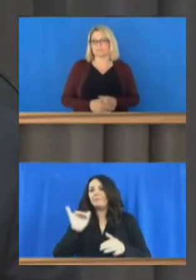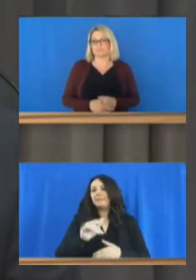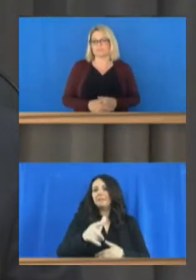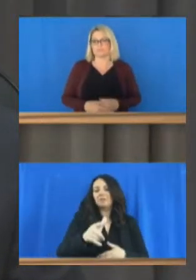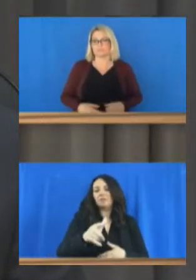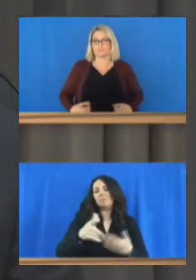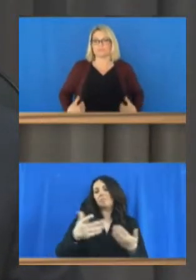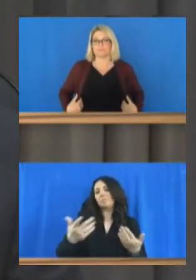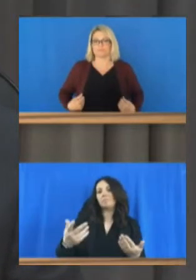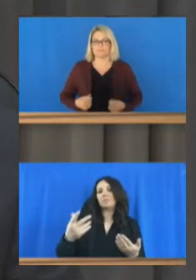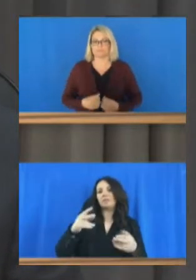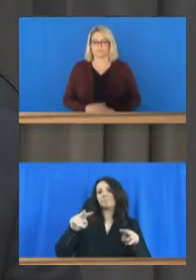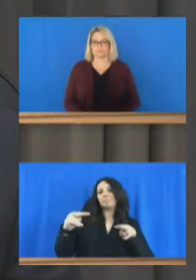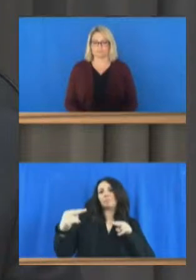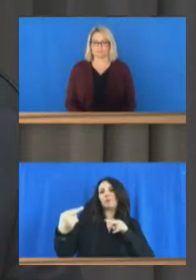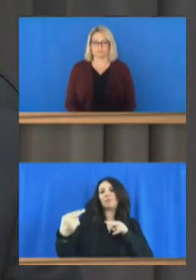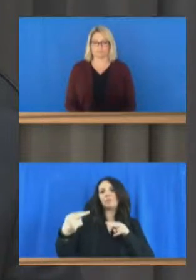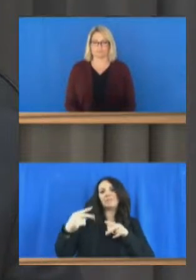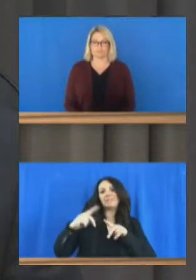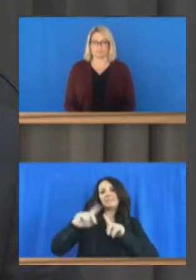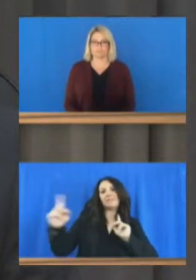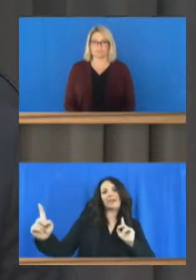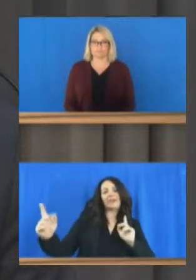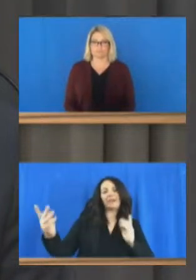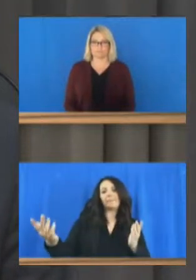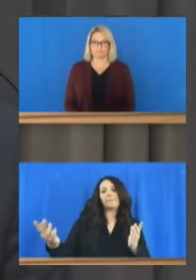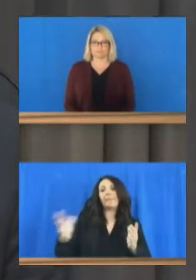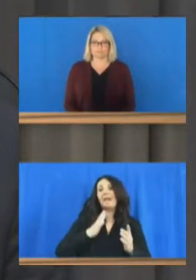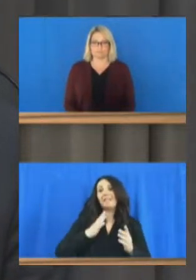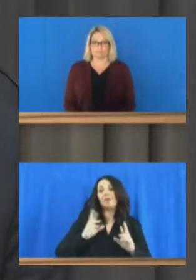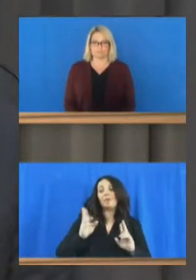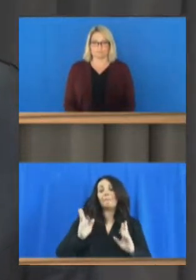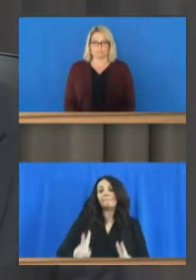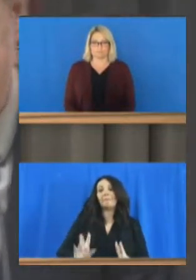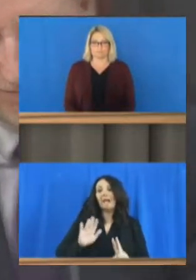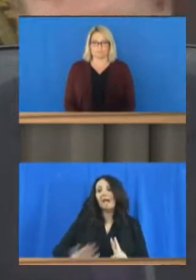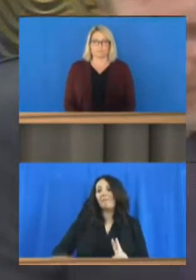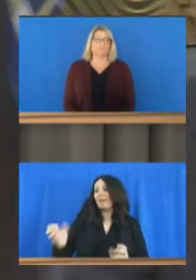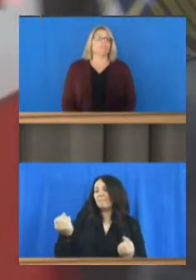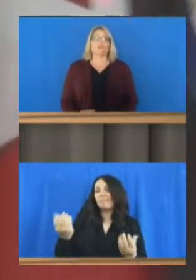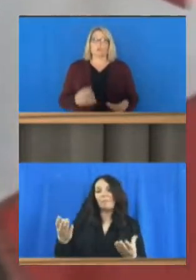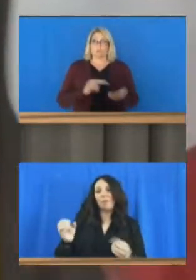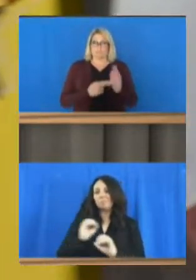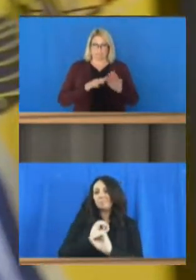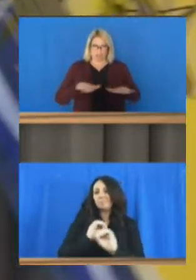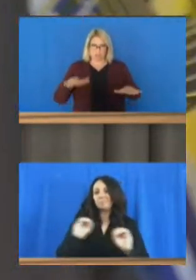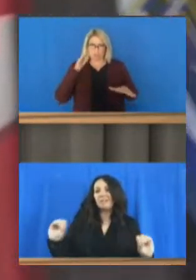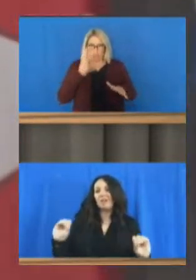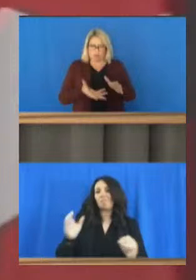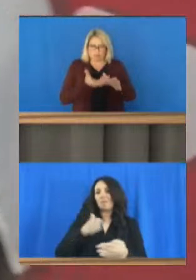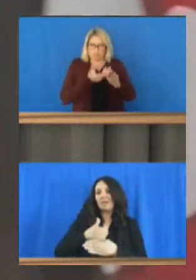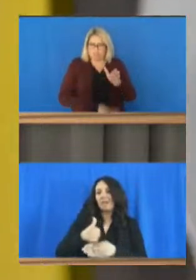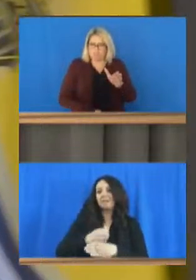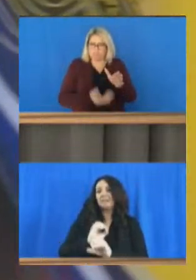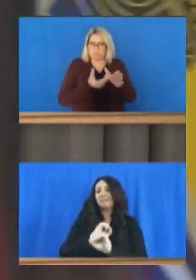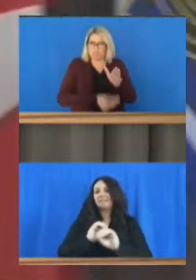Merci. Ms. Odd, Dr. Russell has something for you. Are you still on there, Savannah?